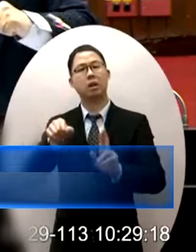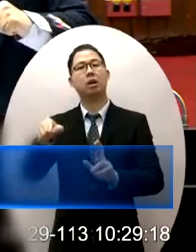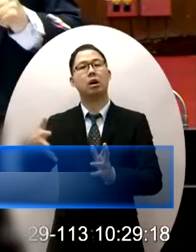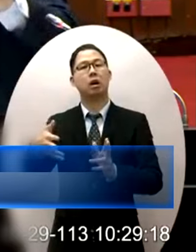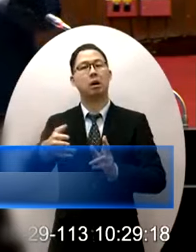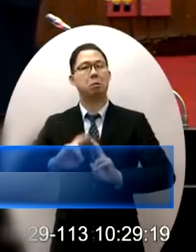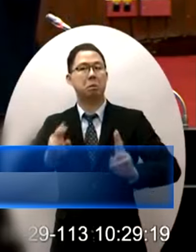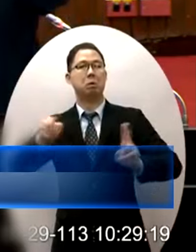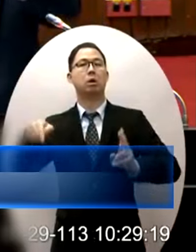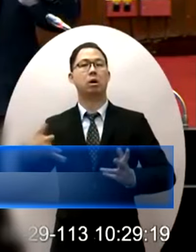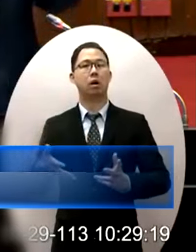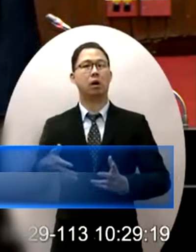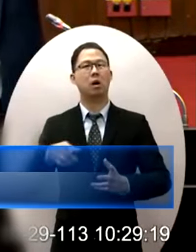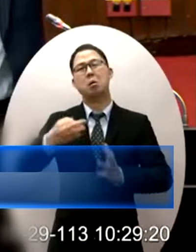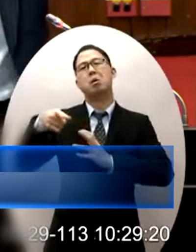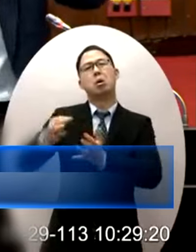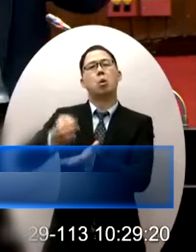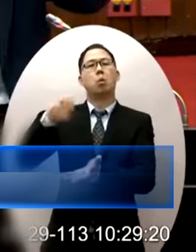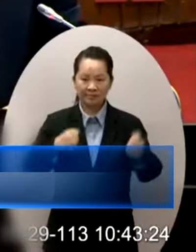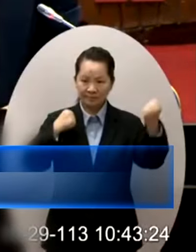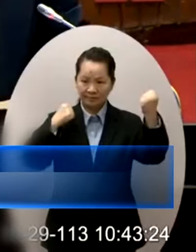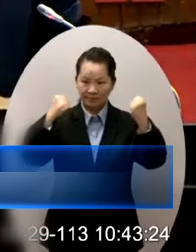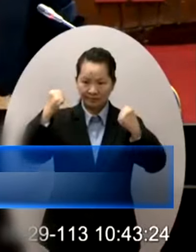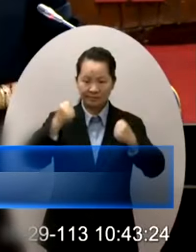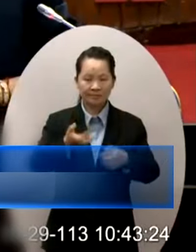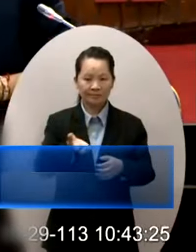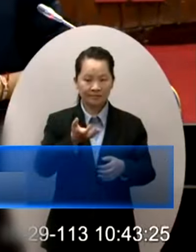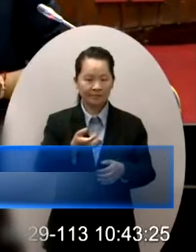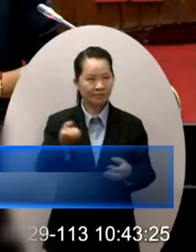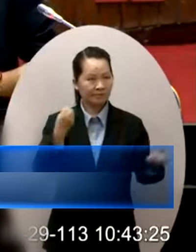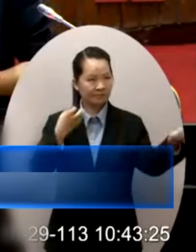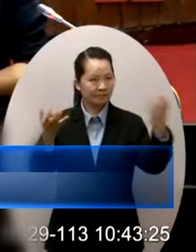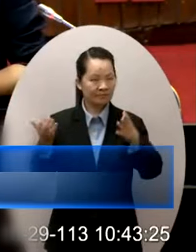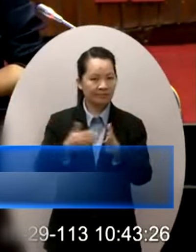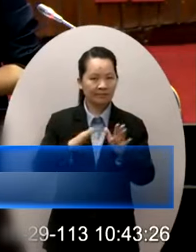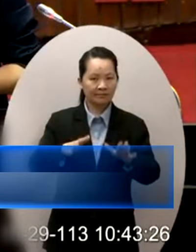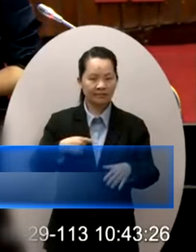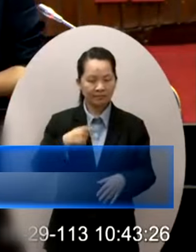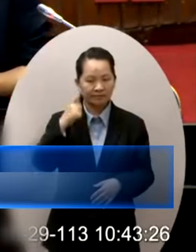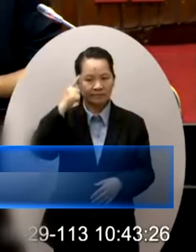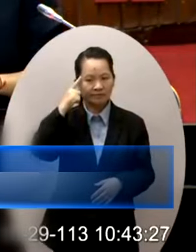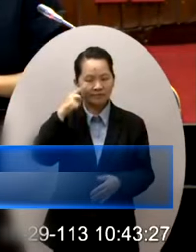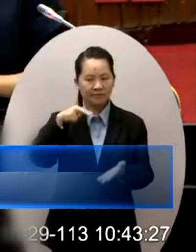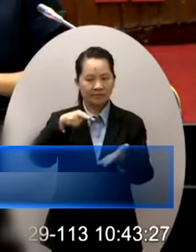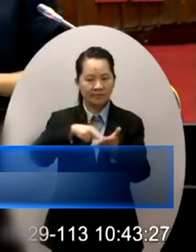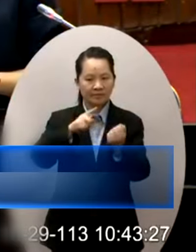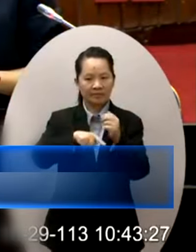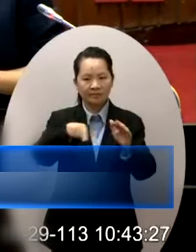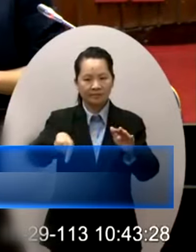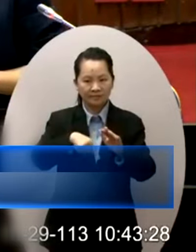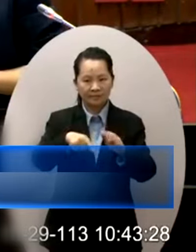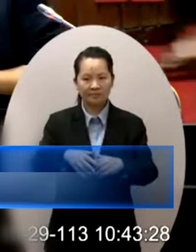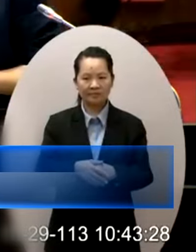做啊。不，你买的都很贵，现在产生弊案啊。 从刚刚听到现在，我突然发现立法院变成了